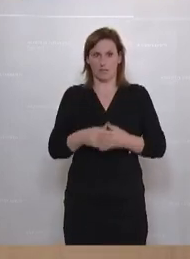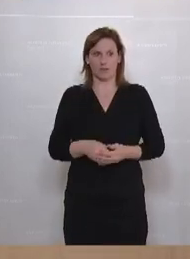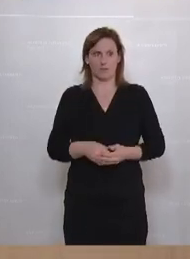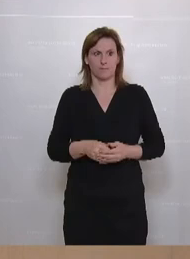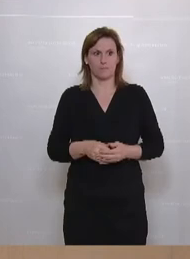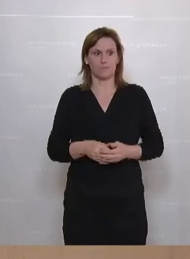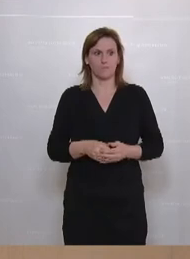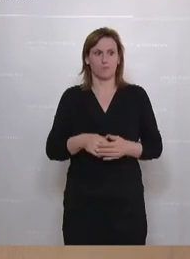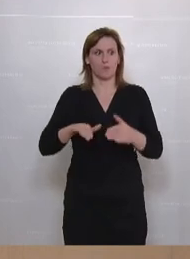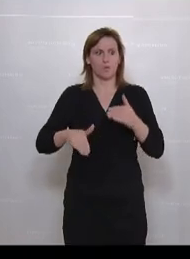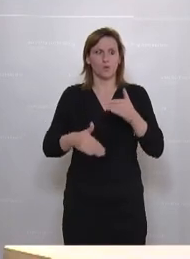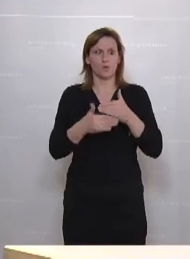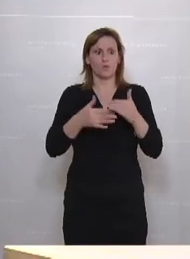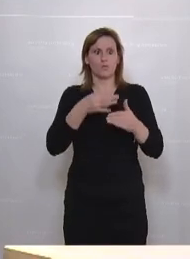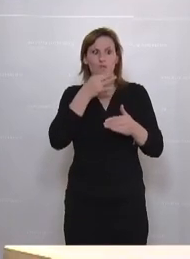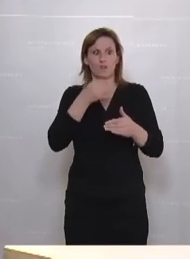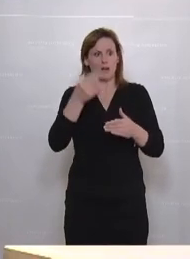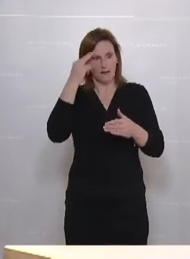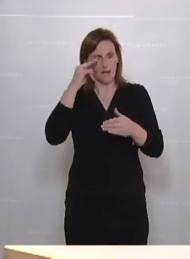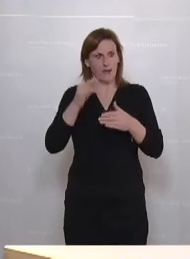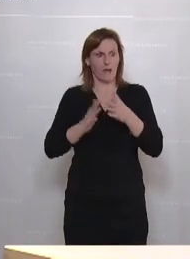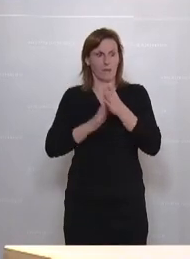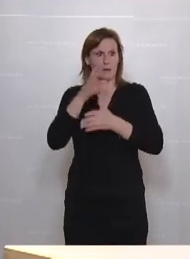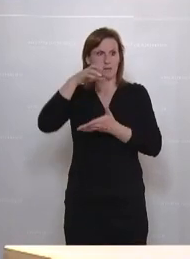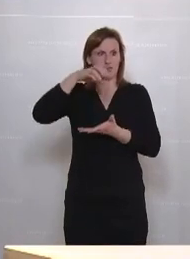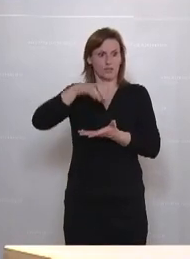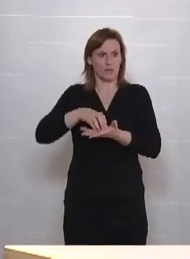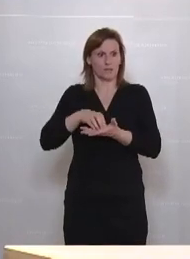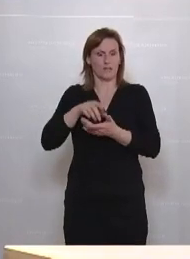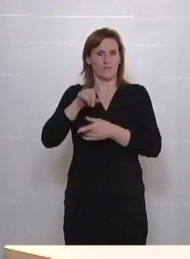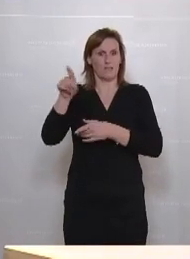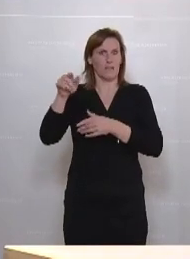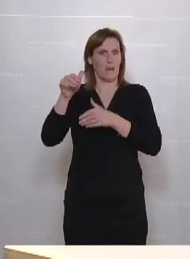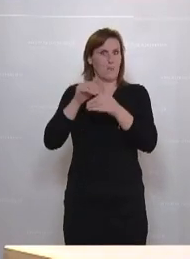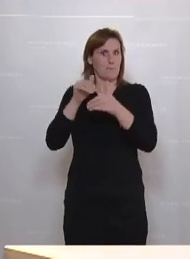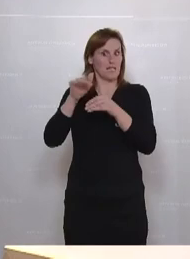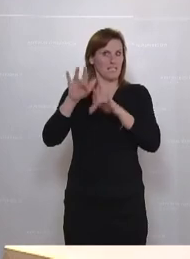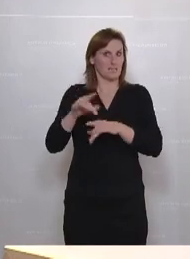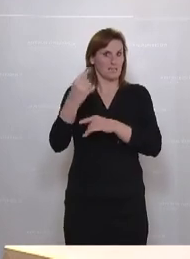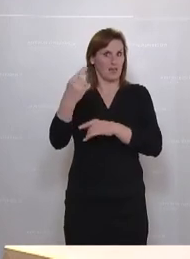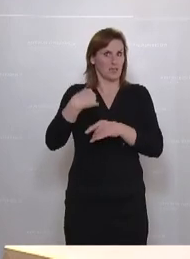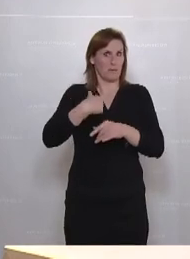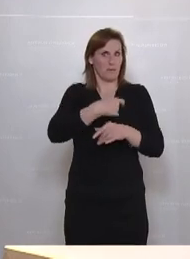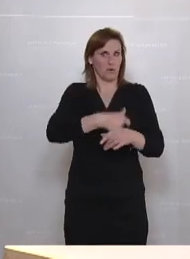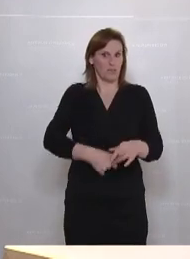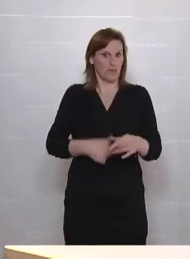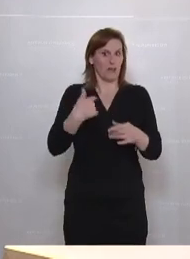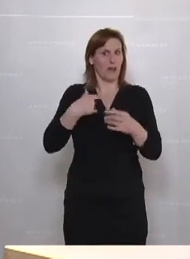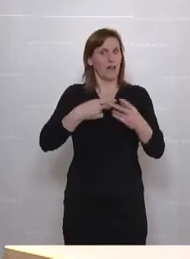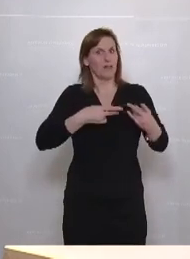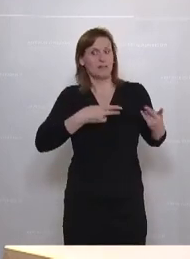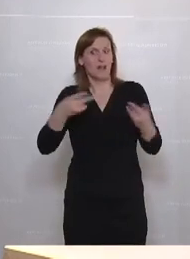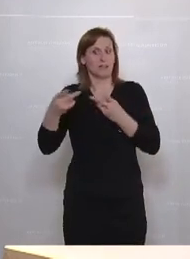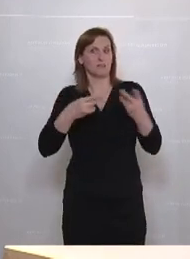Danke, Herr Bundesminister, volle Übereinstimmung. Was Xi Jinping betrifft, den Transport von Hilfsmitteln hat die Europäische Union bezahlt. und